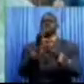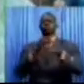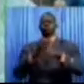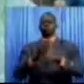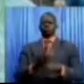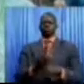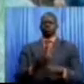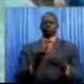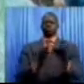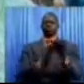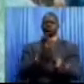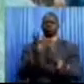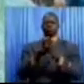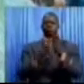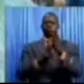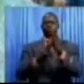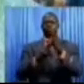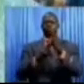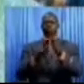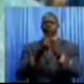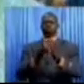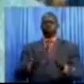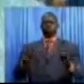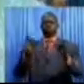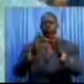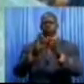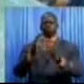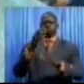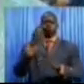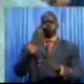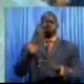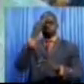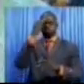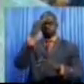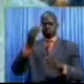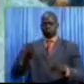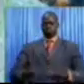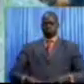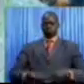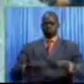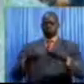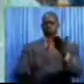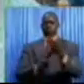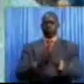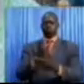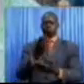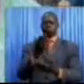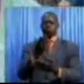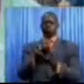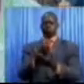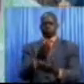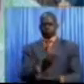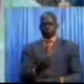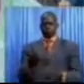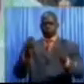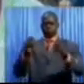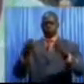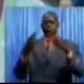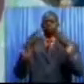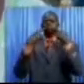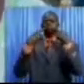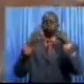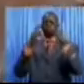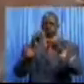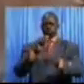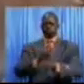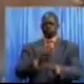sont normaux. Et c'est à cause de cela qu'on leur exige de faire la bonne technique pour que ce matériel conçu là puisse répondre effectivement et travailler